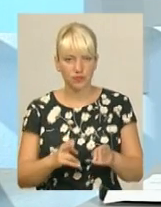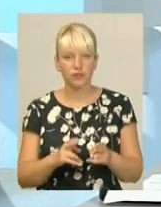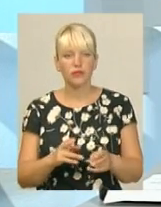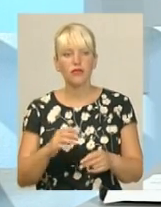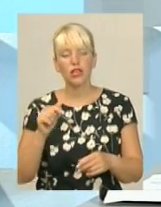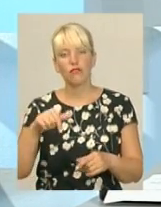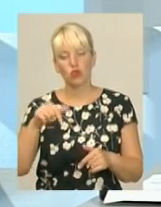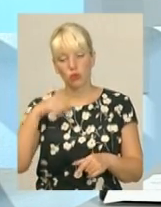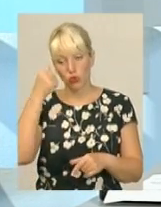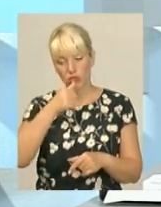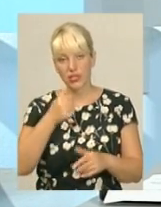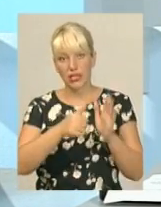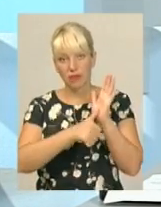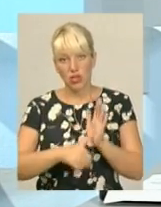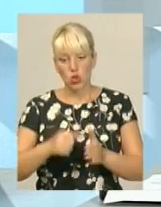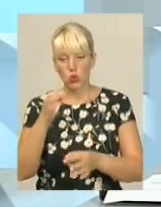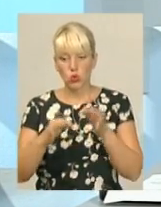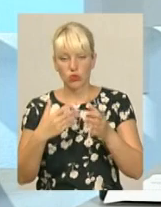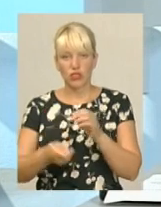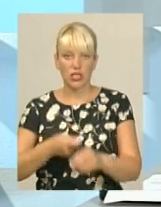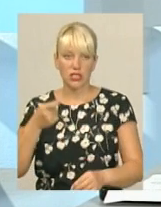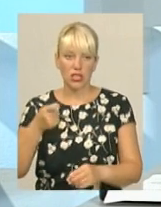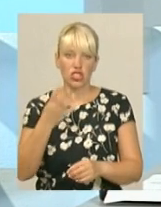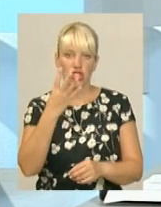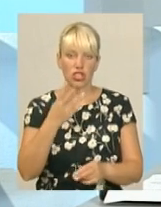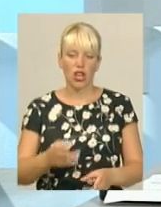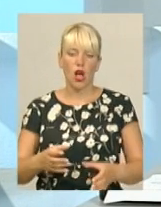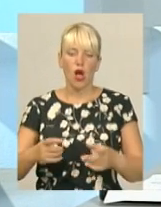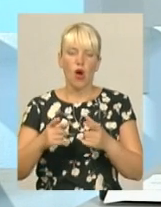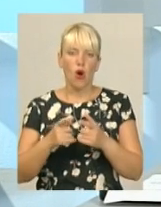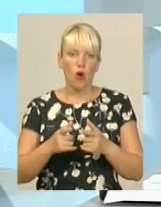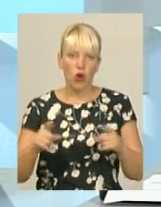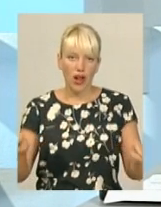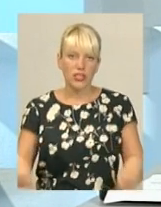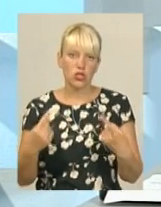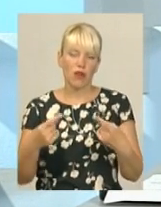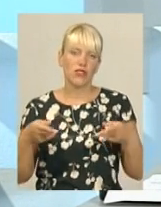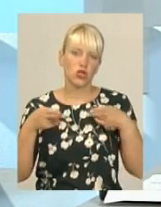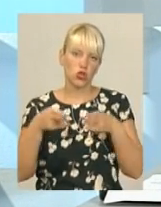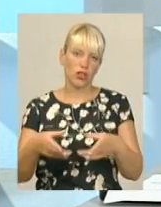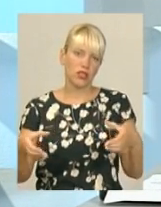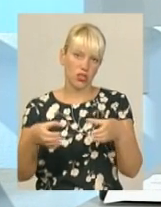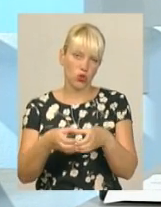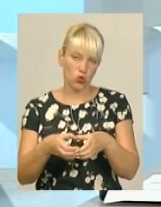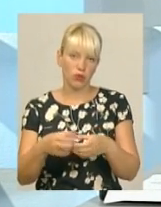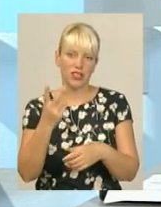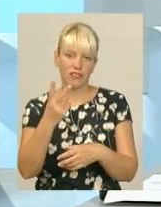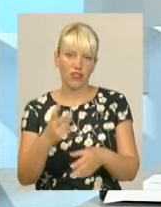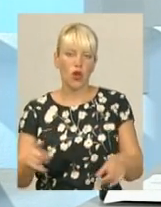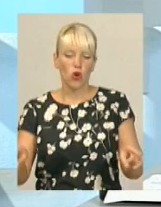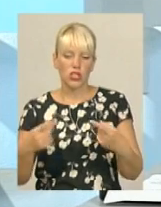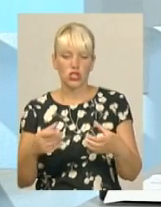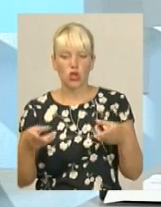півріччі, до суду скеровано вже 4 організовані злочинні групи. 2 організовані злочинні групи,